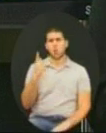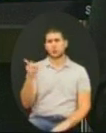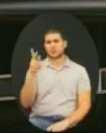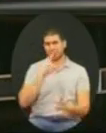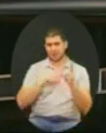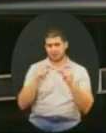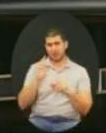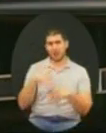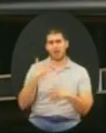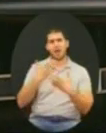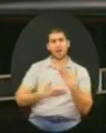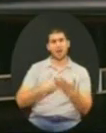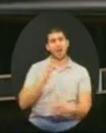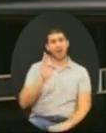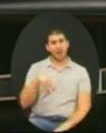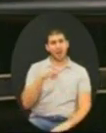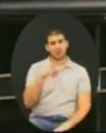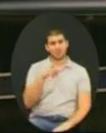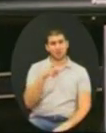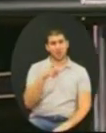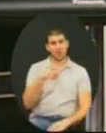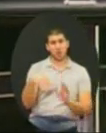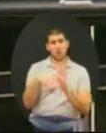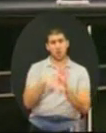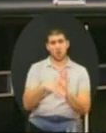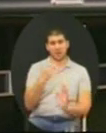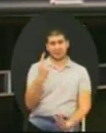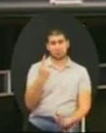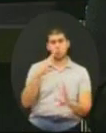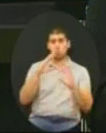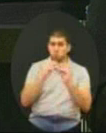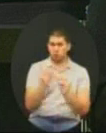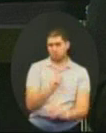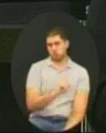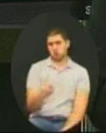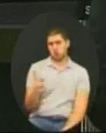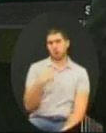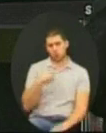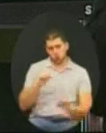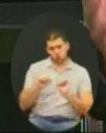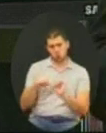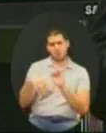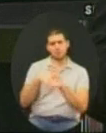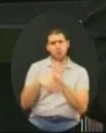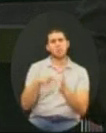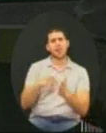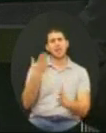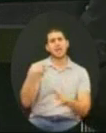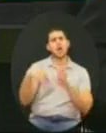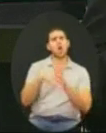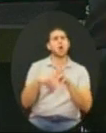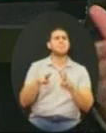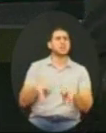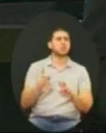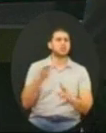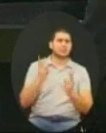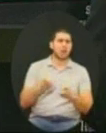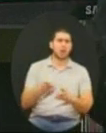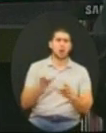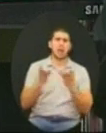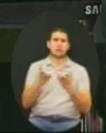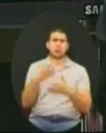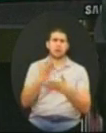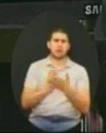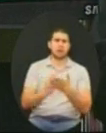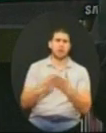על ההליך. למרות שגם החוק עצמו הוא לא מושלם. חייב להגיד, אנחנו תומכים בחוק, כי זה היה החוק שהיה, וזה יכול להטיב עם חלק